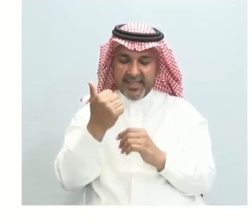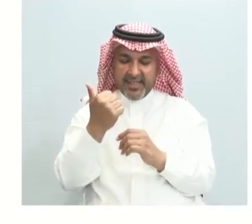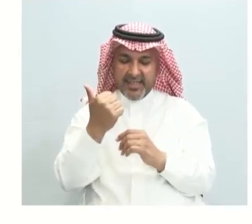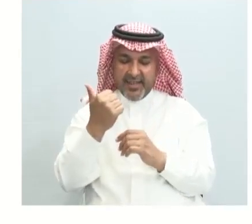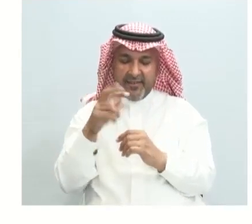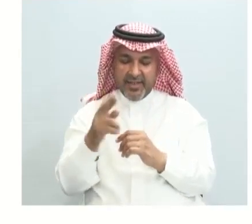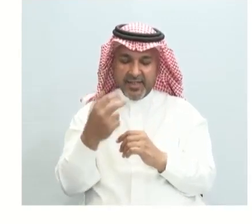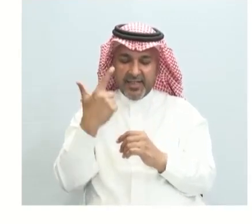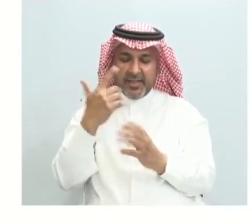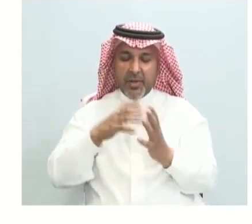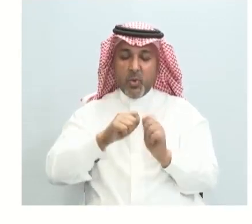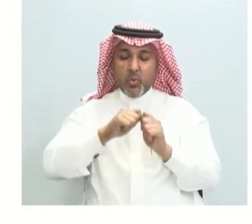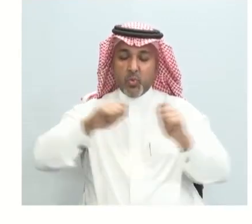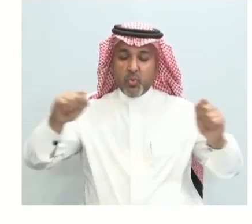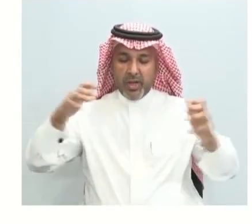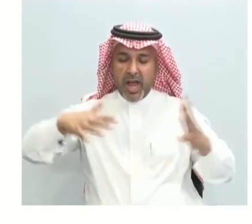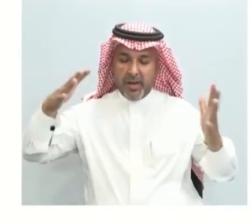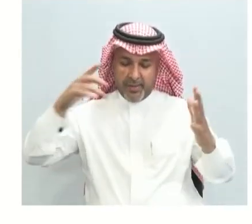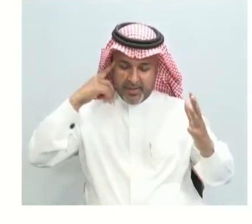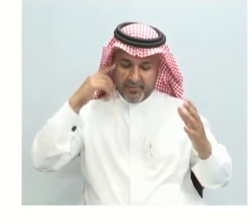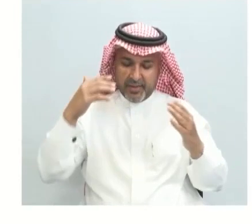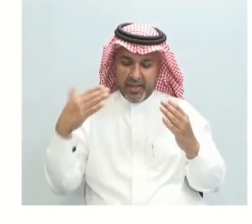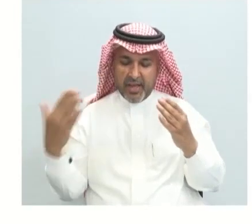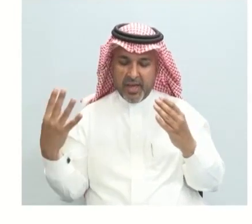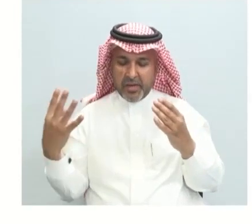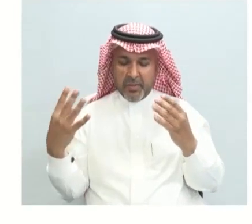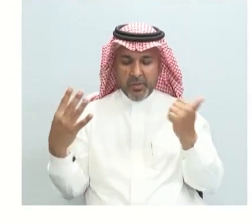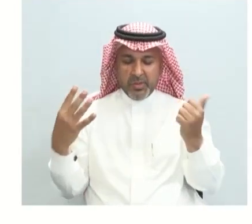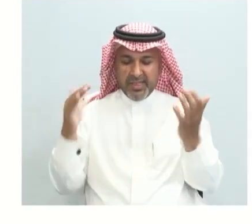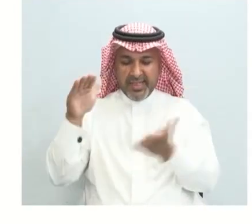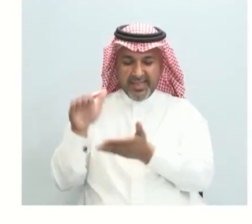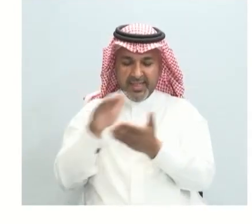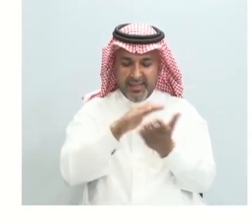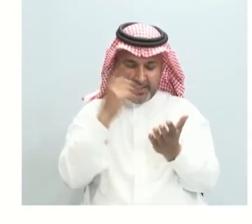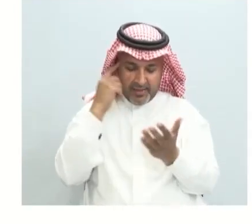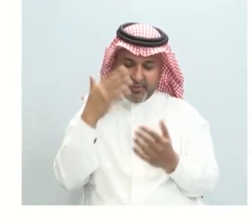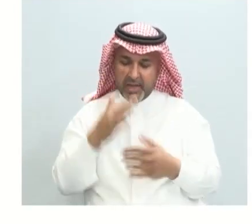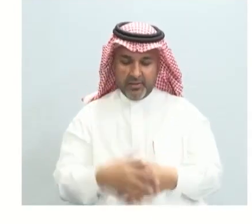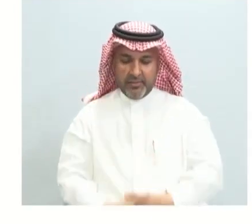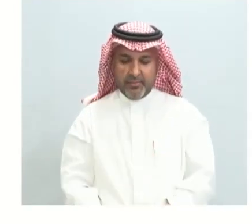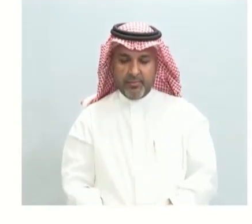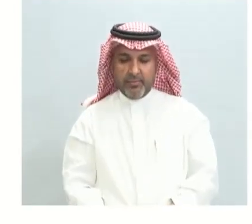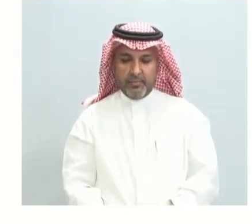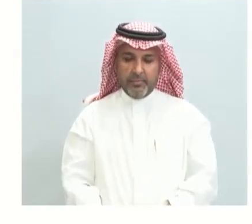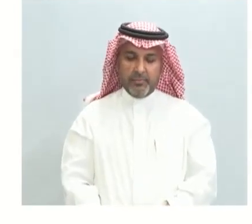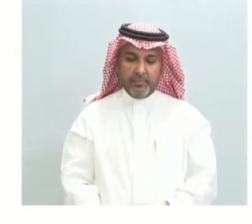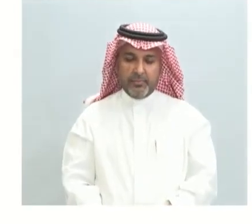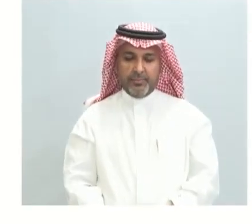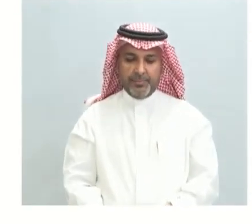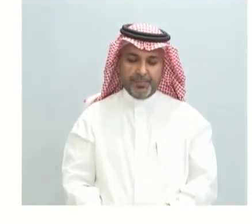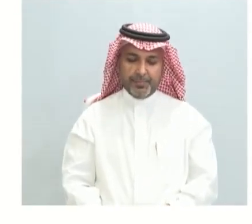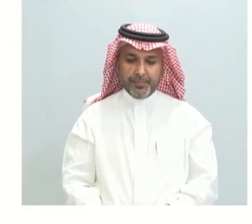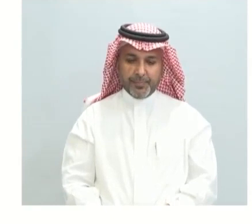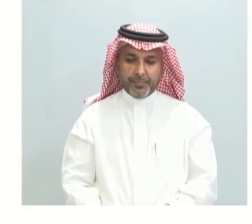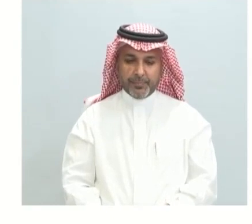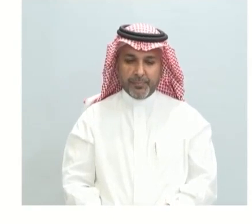اللي انت تبغى نبدا بالزاويه اف مثلا ممكن نطبق قانون الجيب او جيب التمام نبدا بقانون الجيب فبالتالي بقول ساين 82 درجه اللي